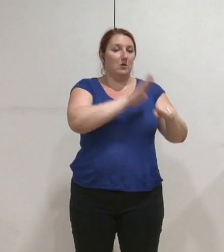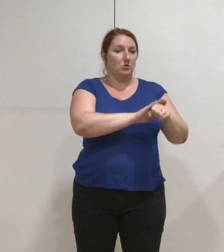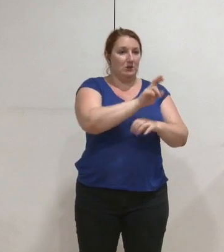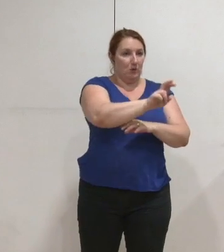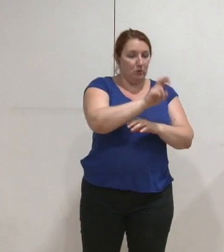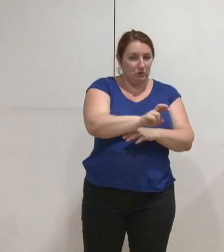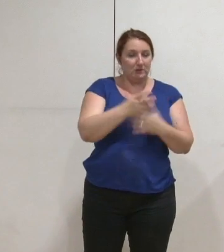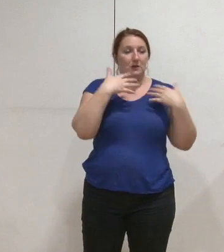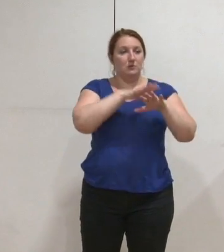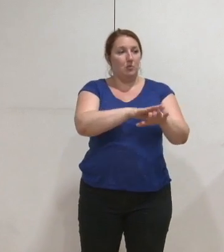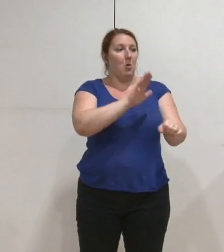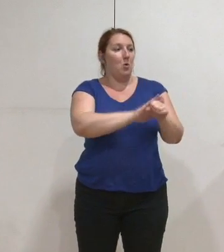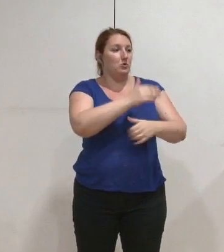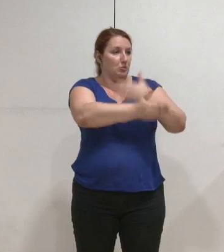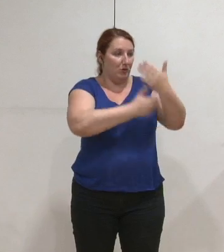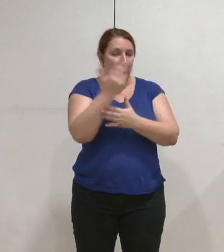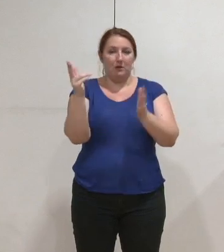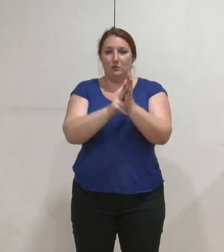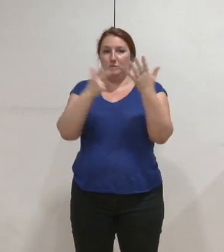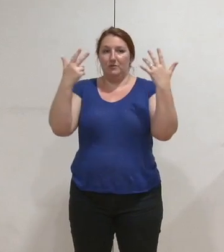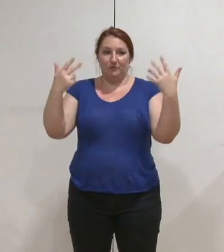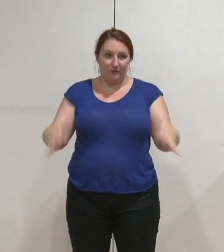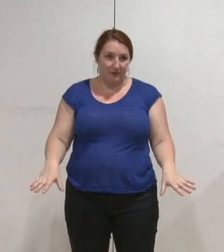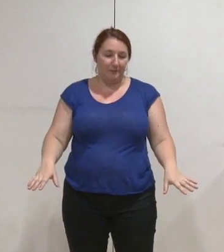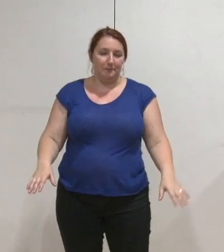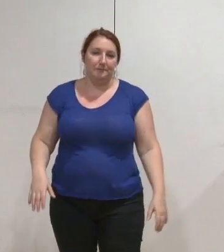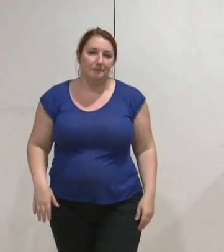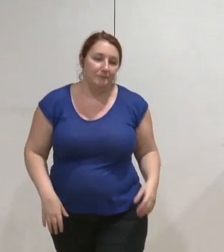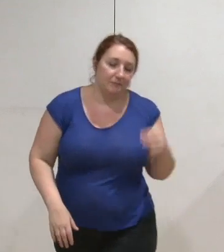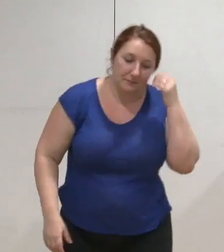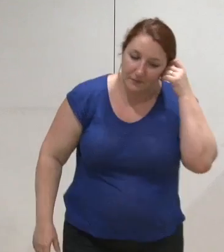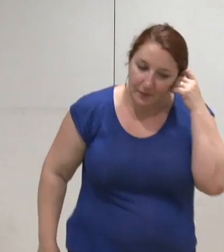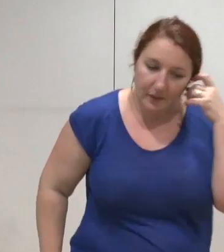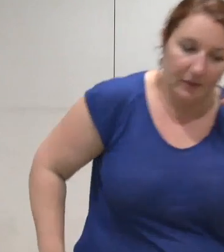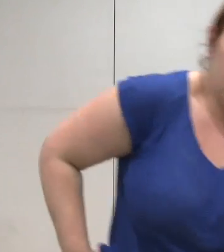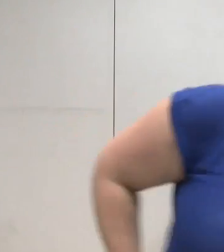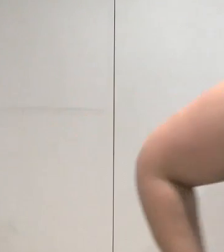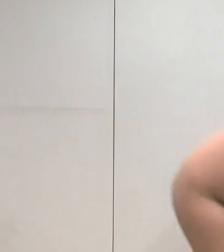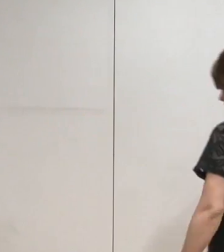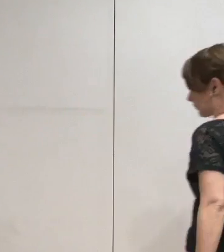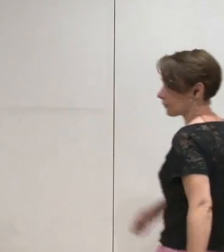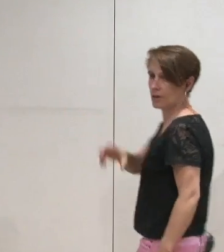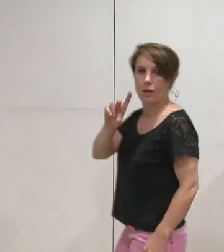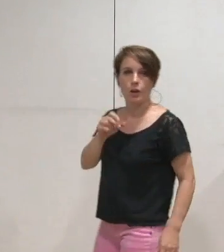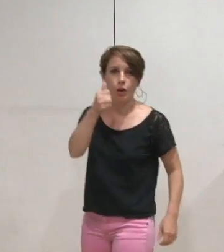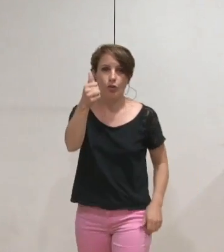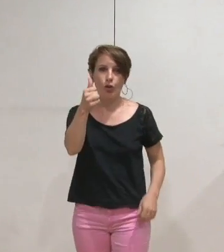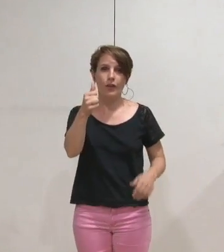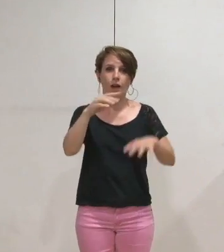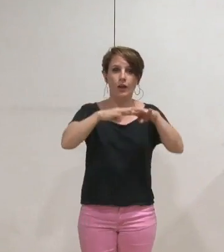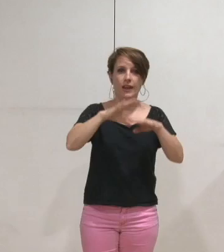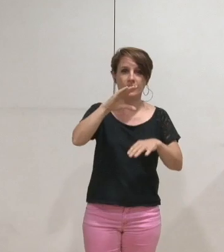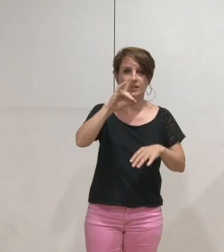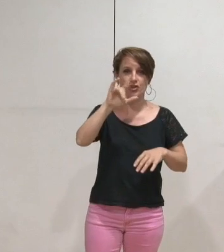rassemblement de gauche et de progrès délibération adopté la 31 châtelé qui ne prend pas part au vote qui s'abstient